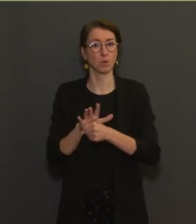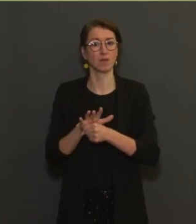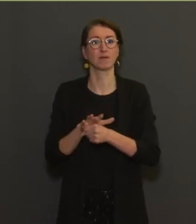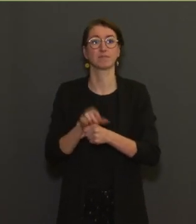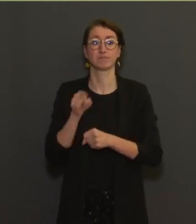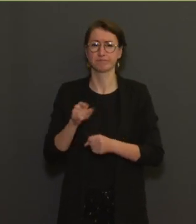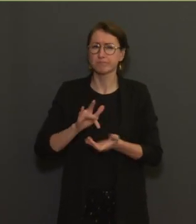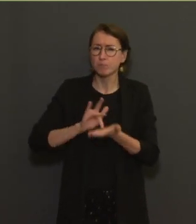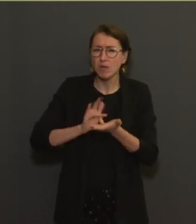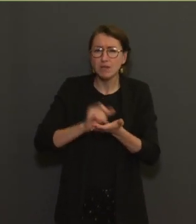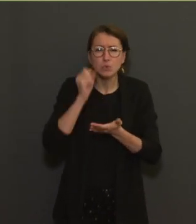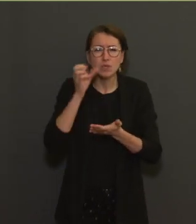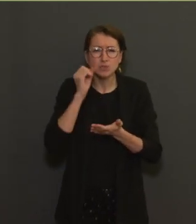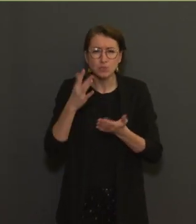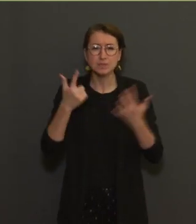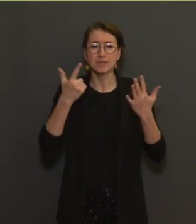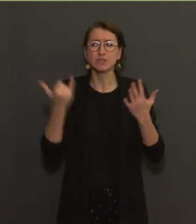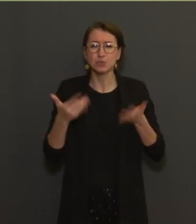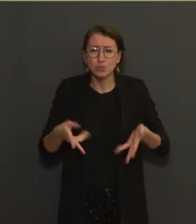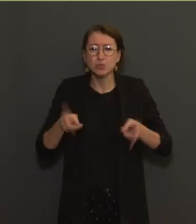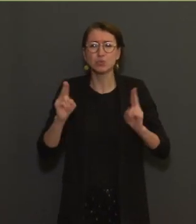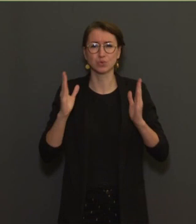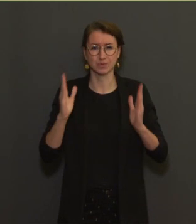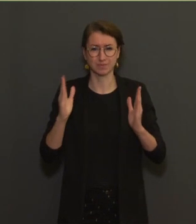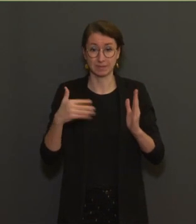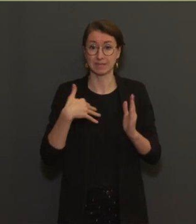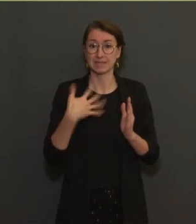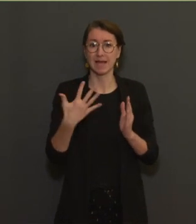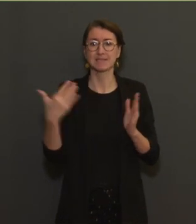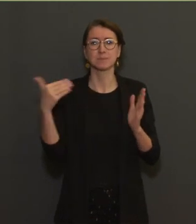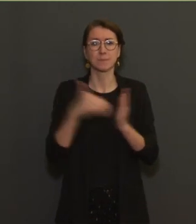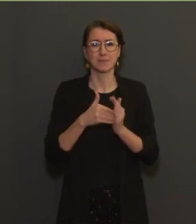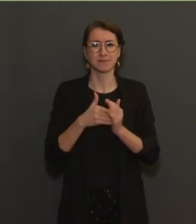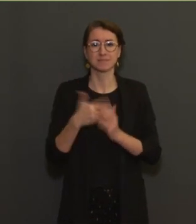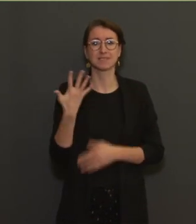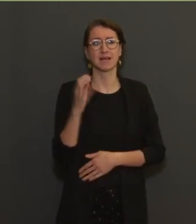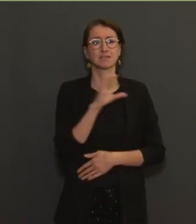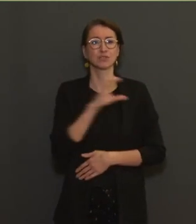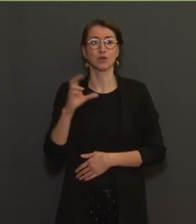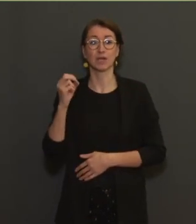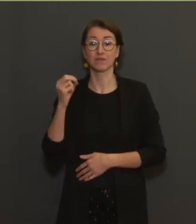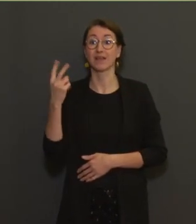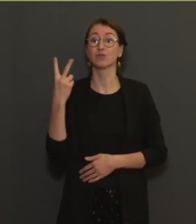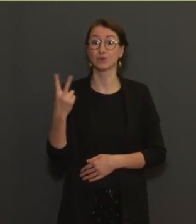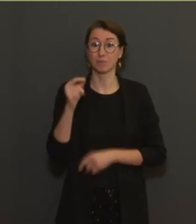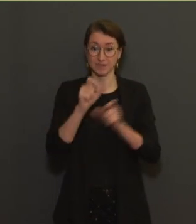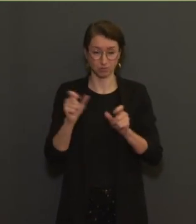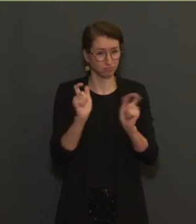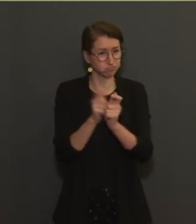base hebdomadaire de 15 582 infections, ce qui est une augmentation de, j'ai envie de dire,